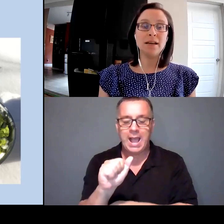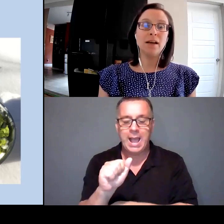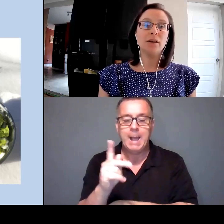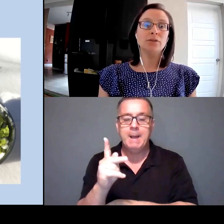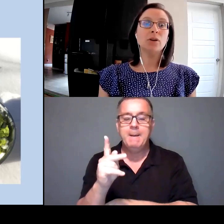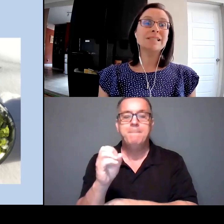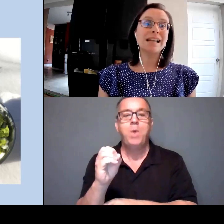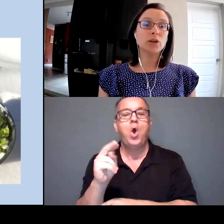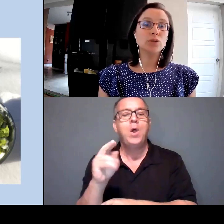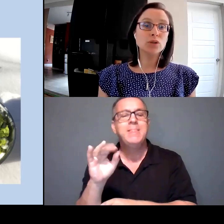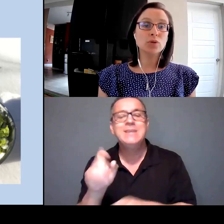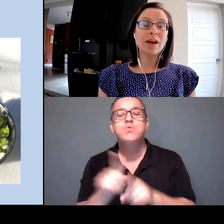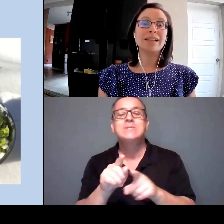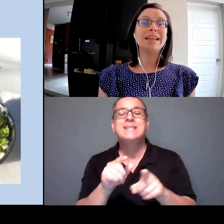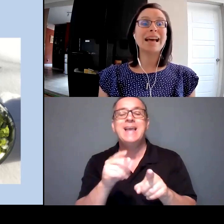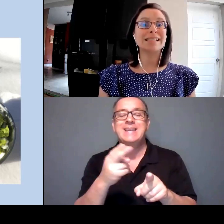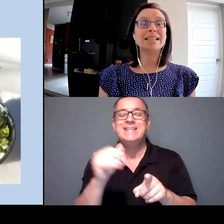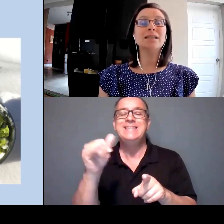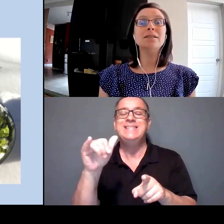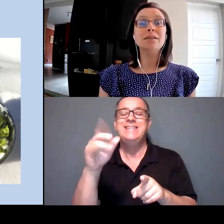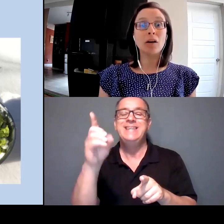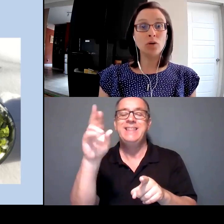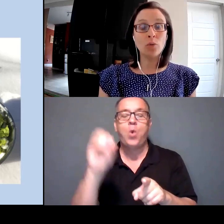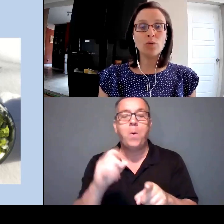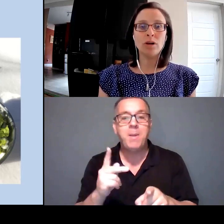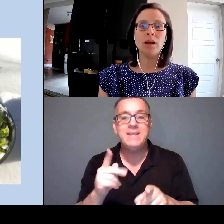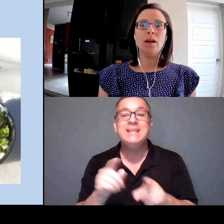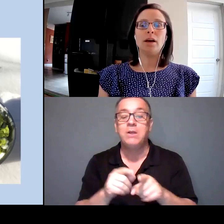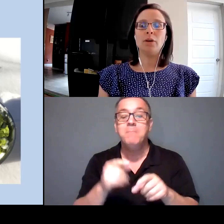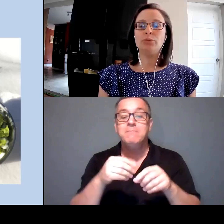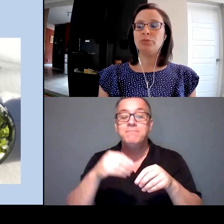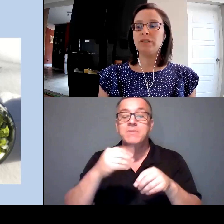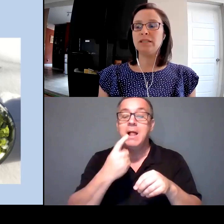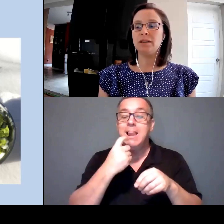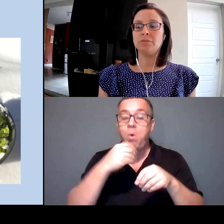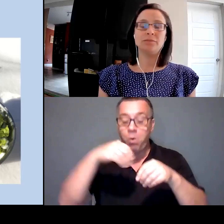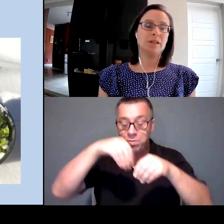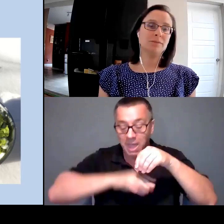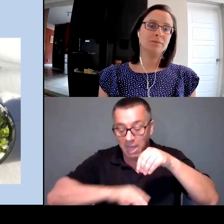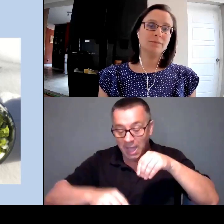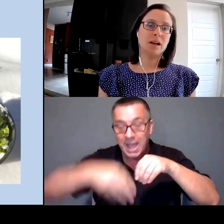l'hydroponie. Donc, c'est la culture avec les racines dans l'eau. Puis,